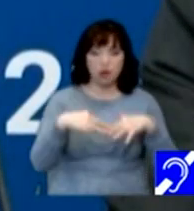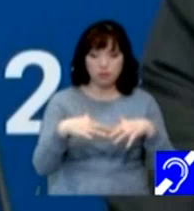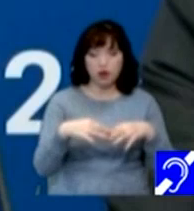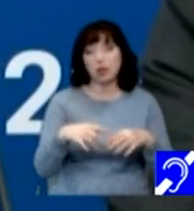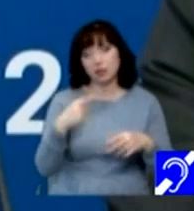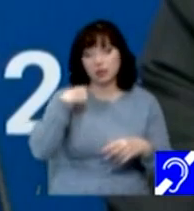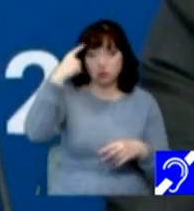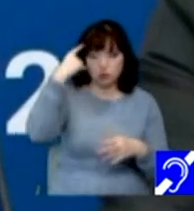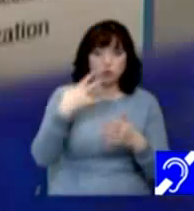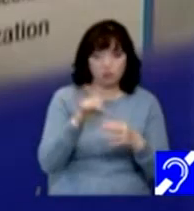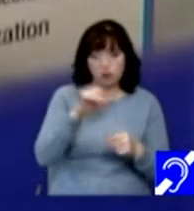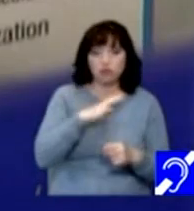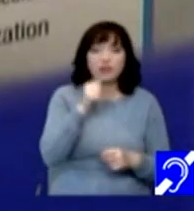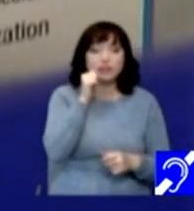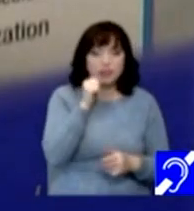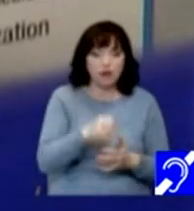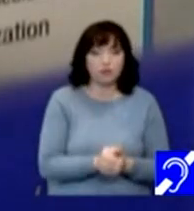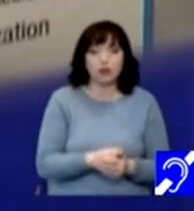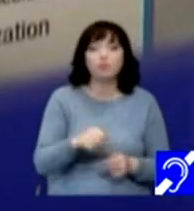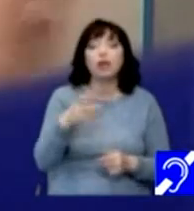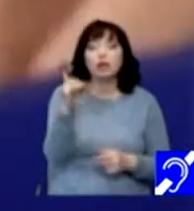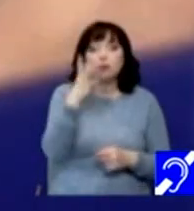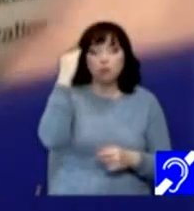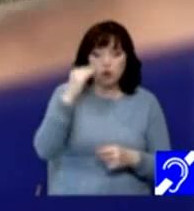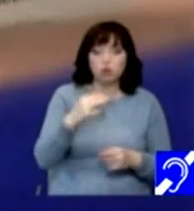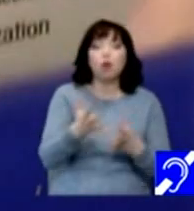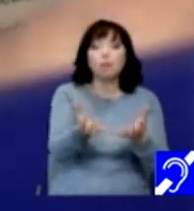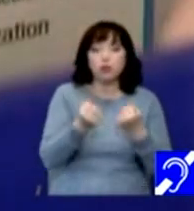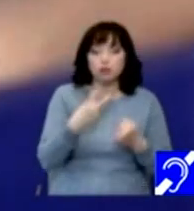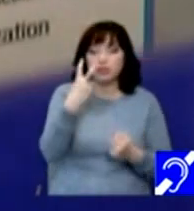mai probabil în ziua de mâine. Republica Moldova a recepționat și